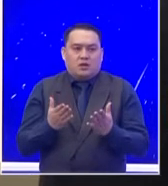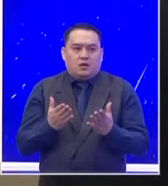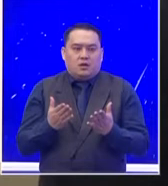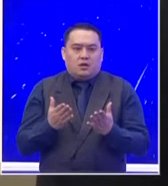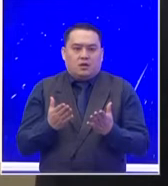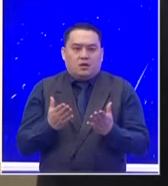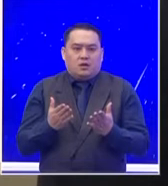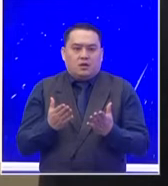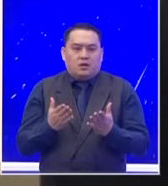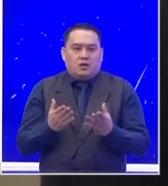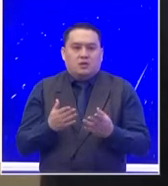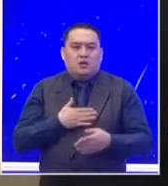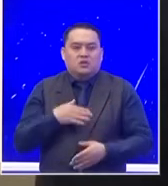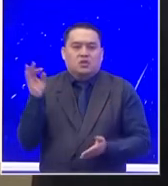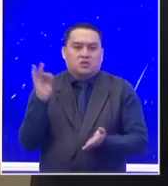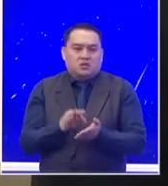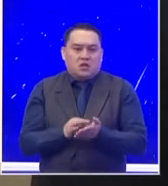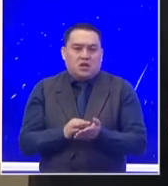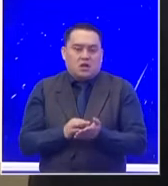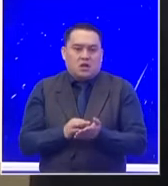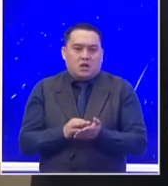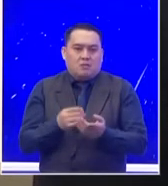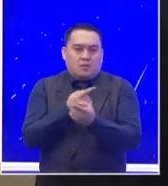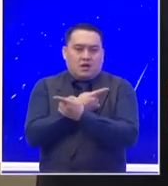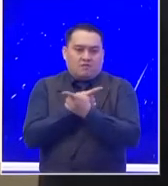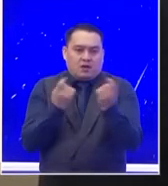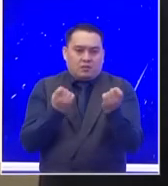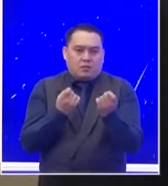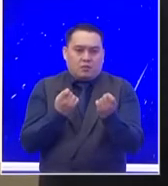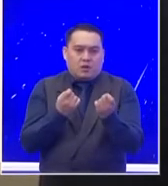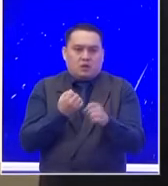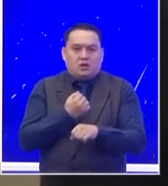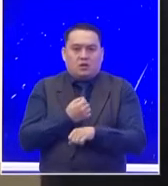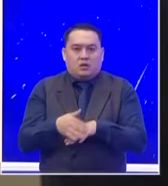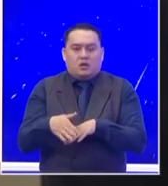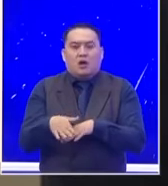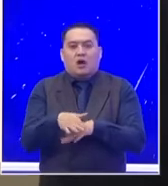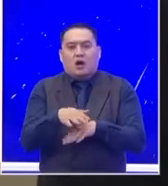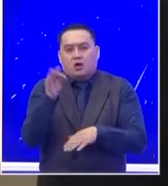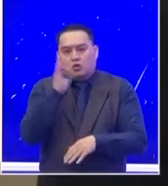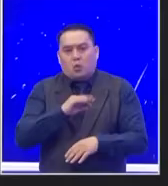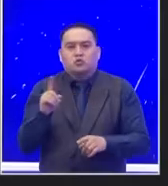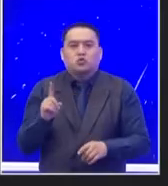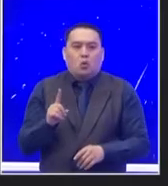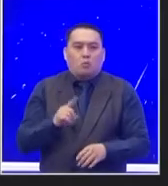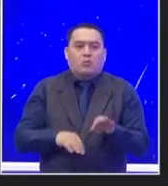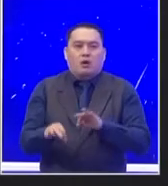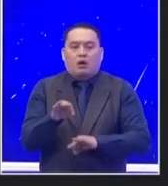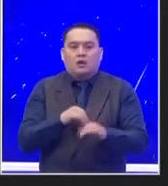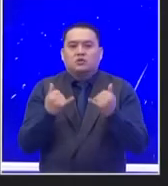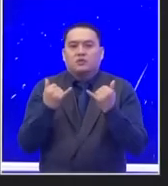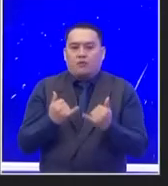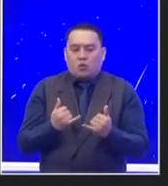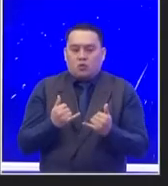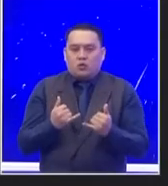менее, наша задача была проинформировать мужское население о том, что есть такой проект. На